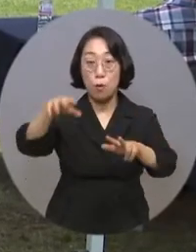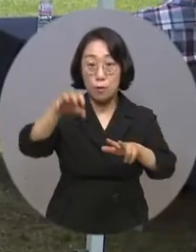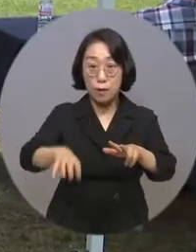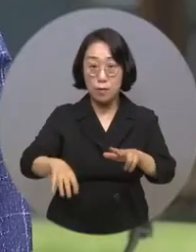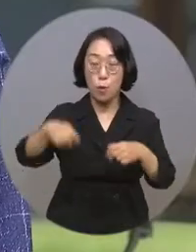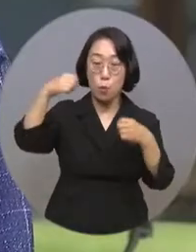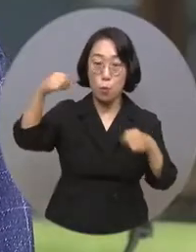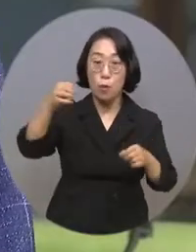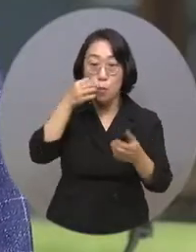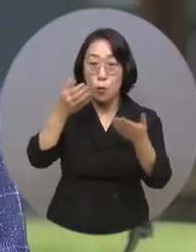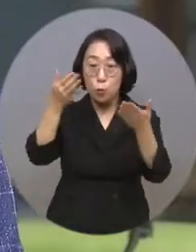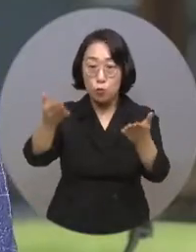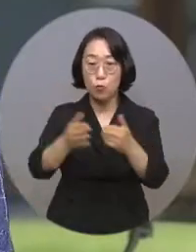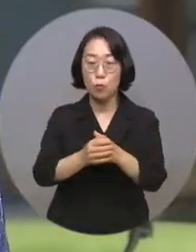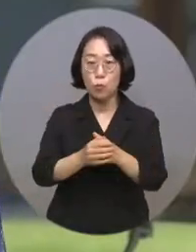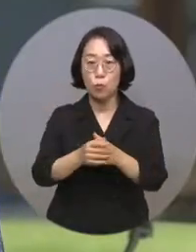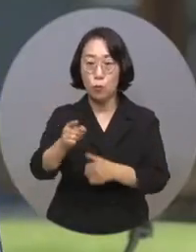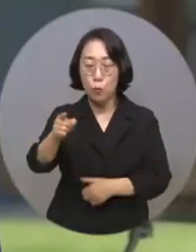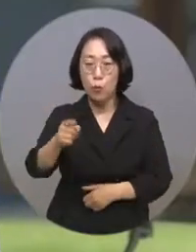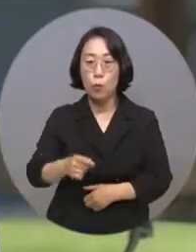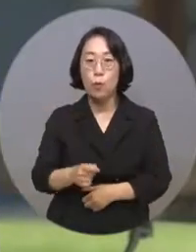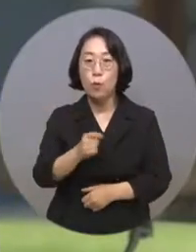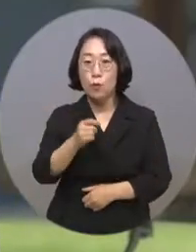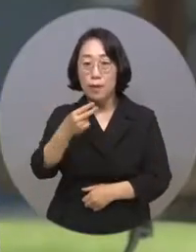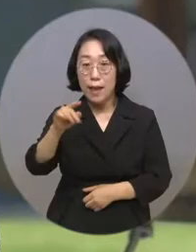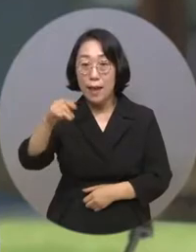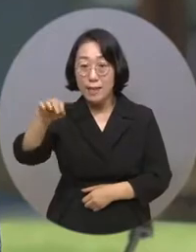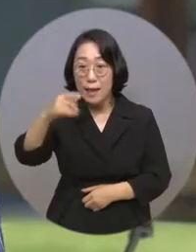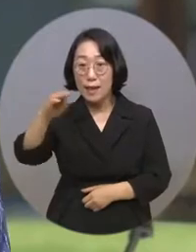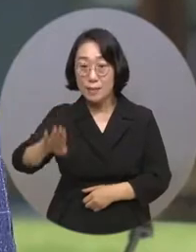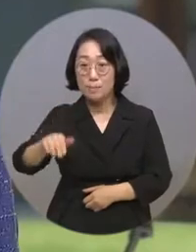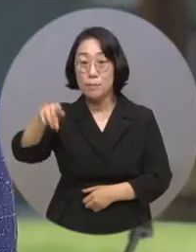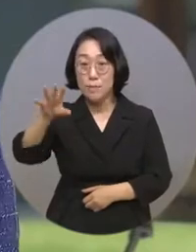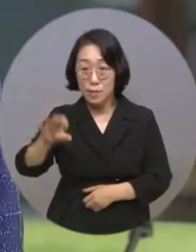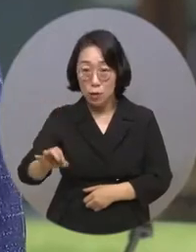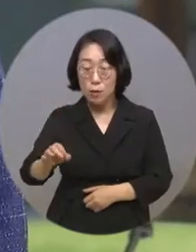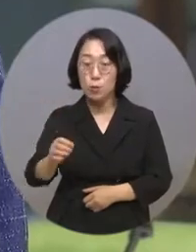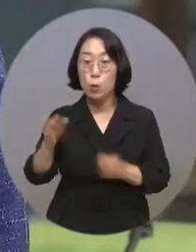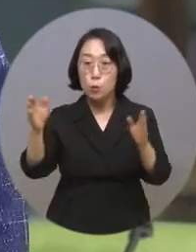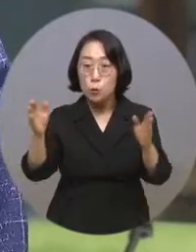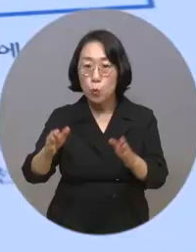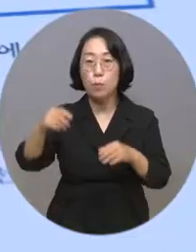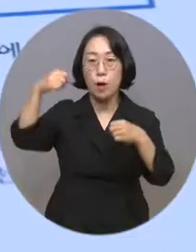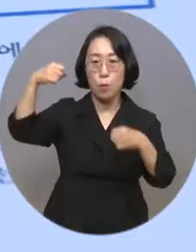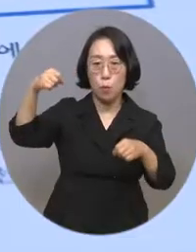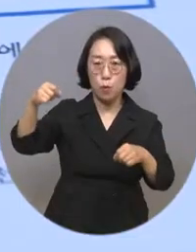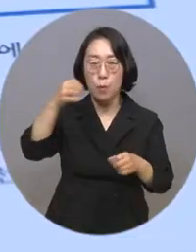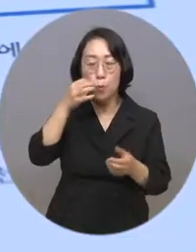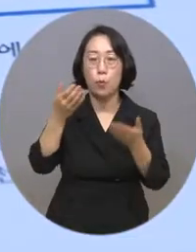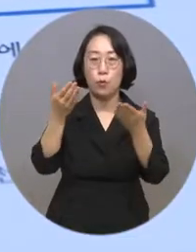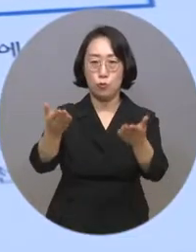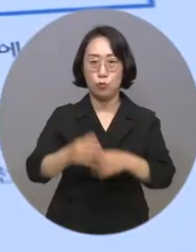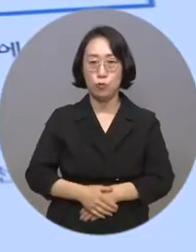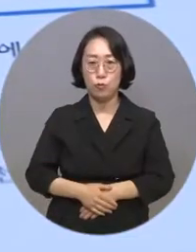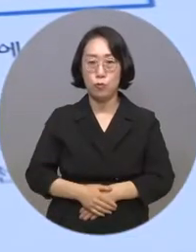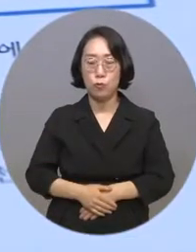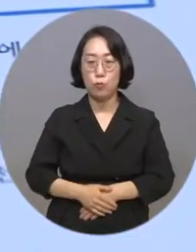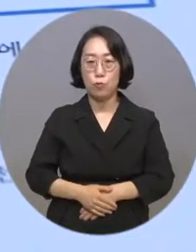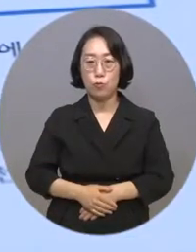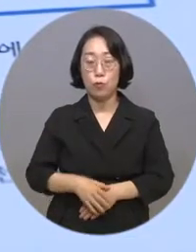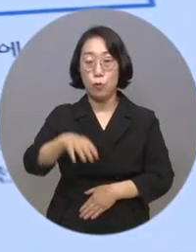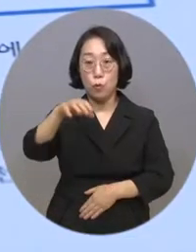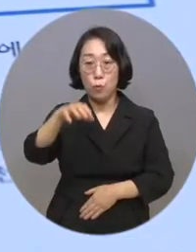진행되며 마루달 야외마당과 대사습청 앞에서는 미니 공연이 진행됩니다. 이번 페스티벌의 메인